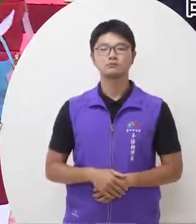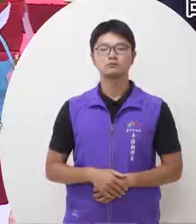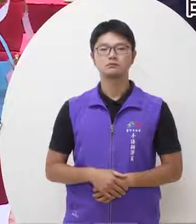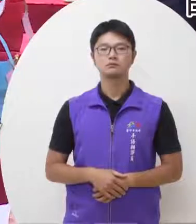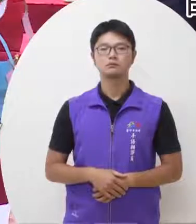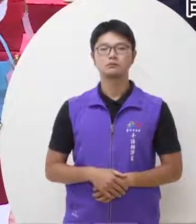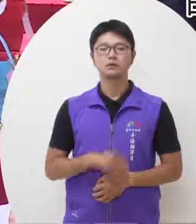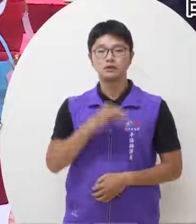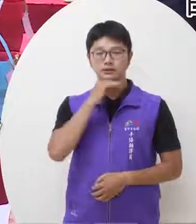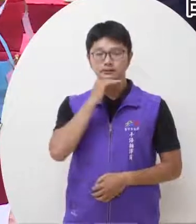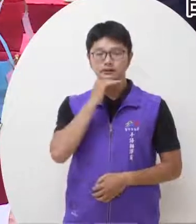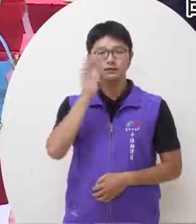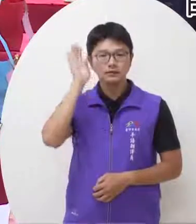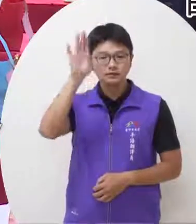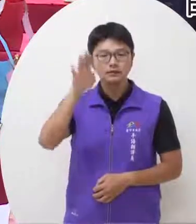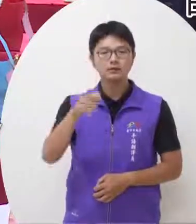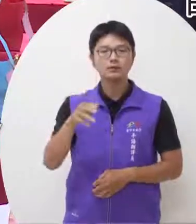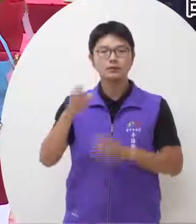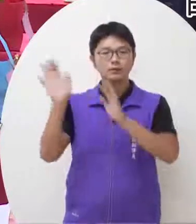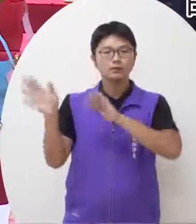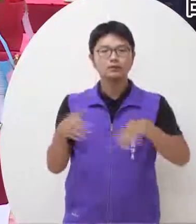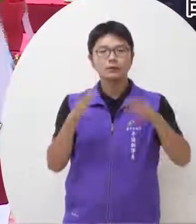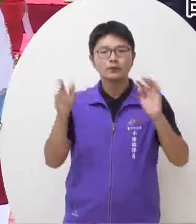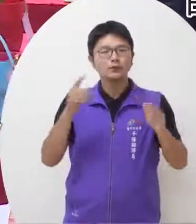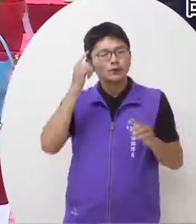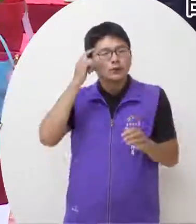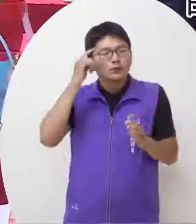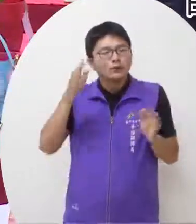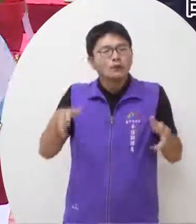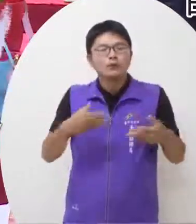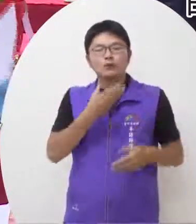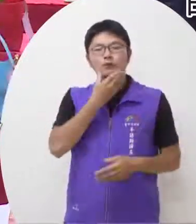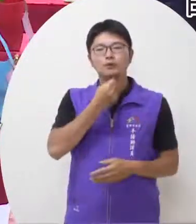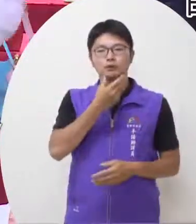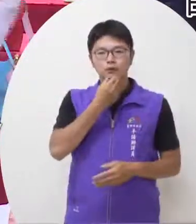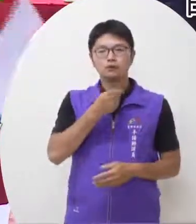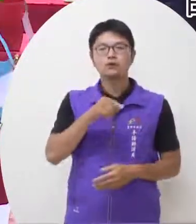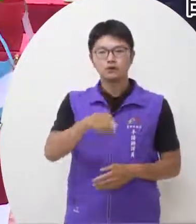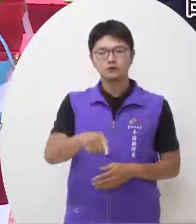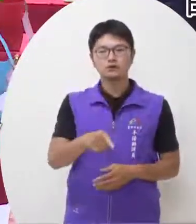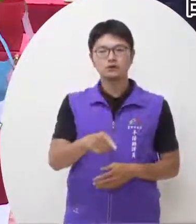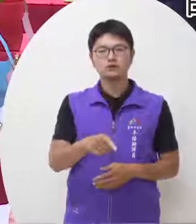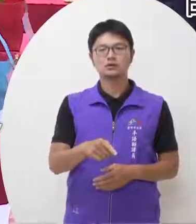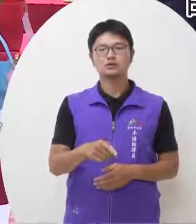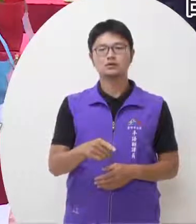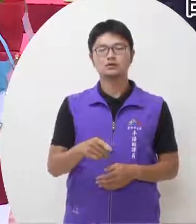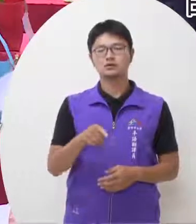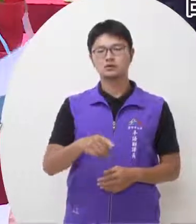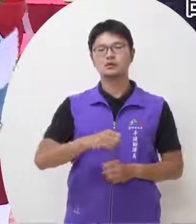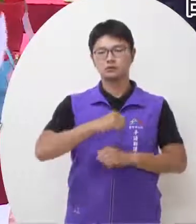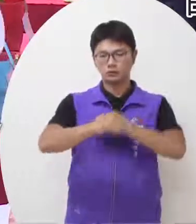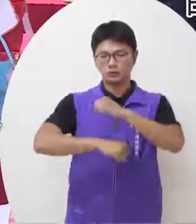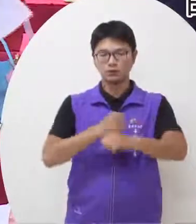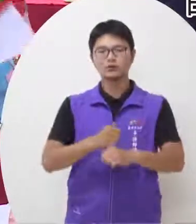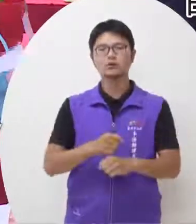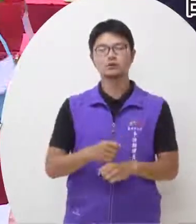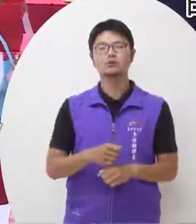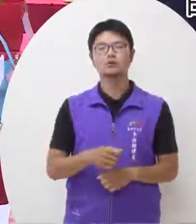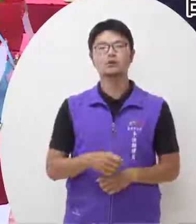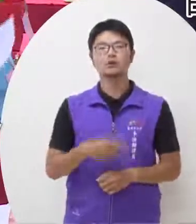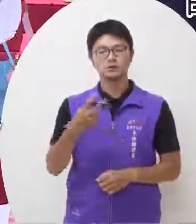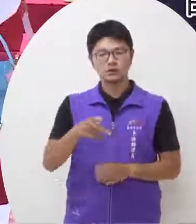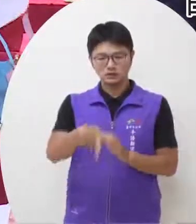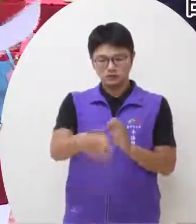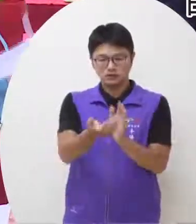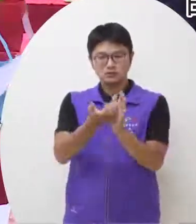凉气候舒爽的时候呢，到时候我们会有一个非常丰富这样的一个飨宴。那陆续的在这个期间，我们有召开许多的论